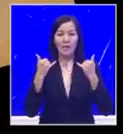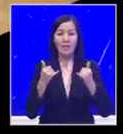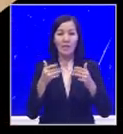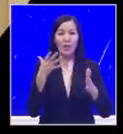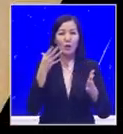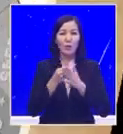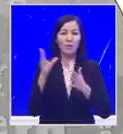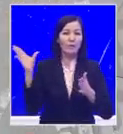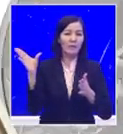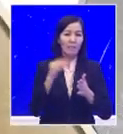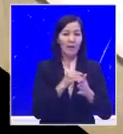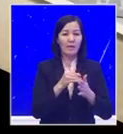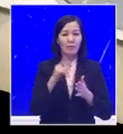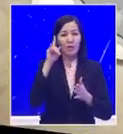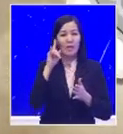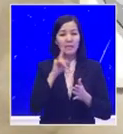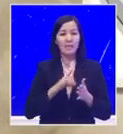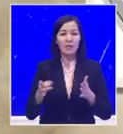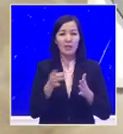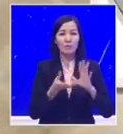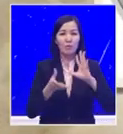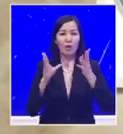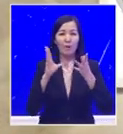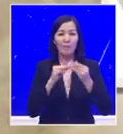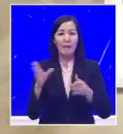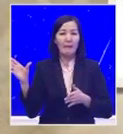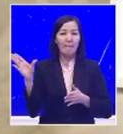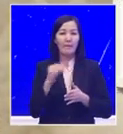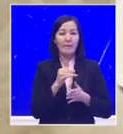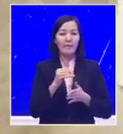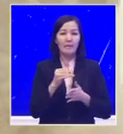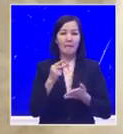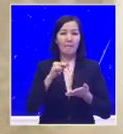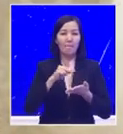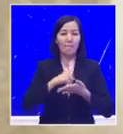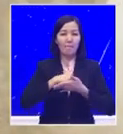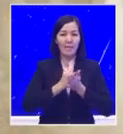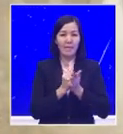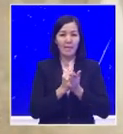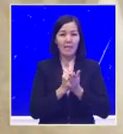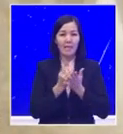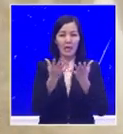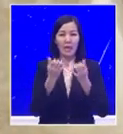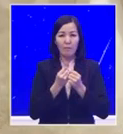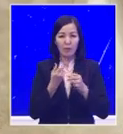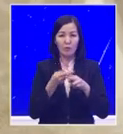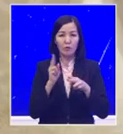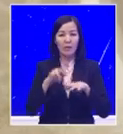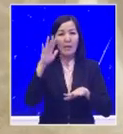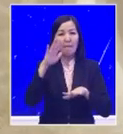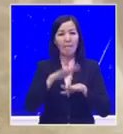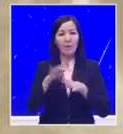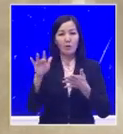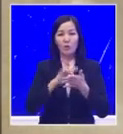Төлемдердің барлық төлемдері бойынша Қазақстан Республикасының бүкіл аумағына олардың белгіленген құнымен қабылдануға, сондай-ақ